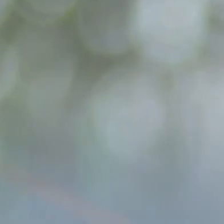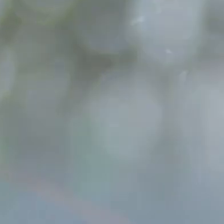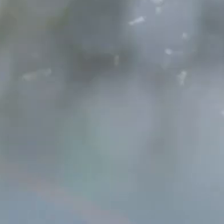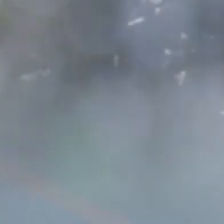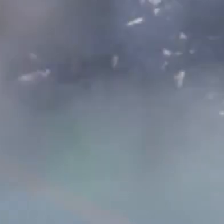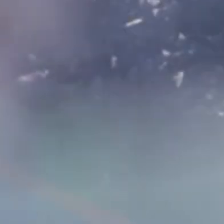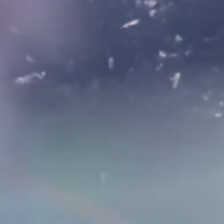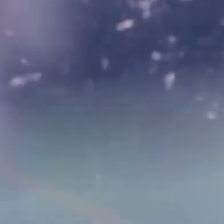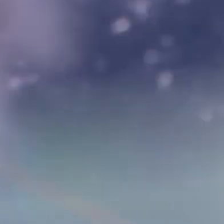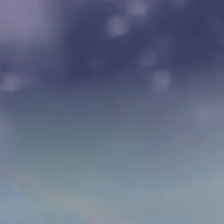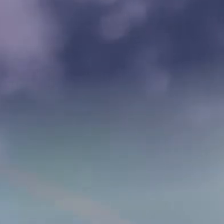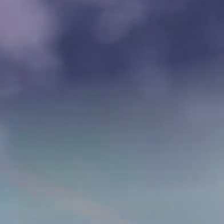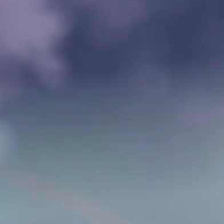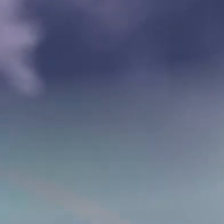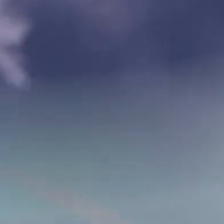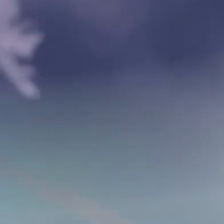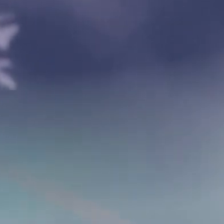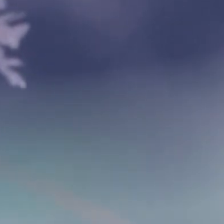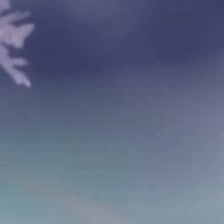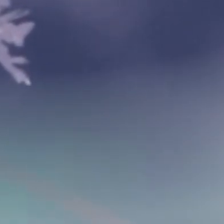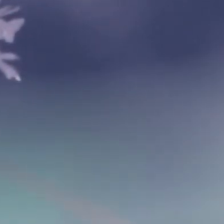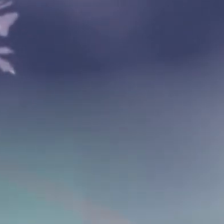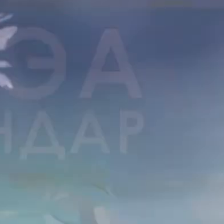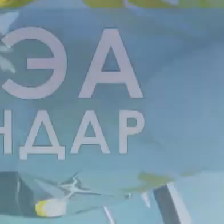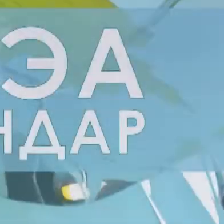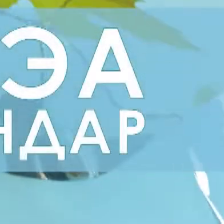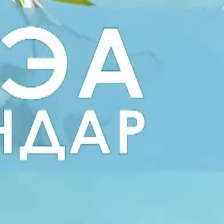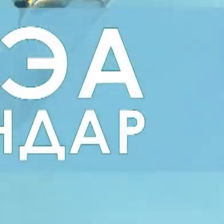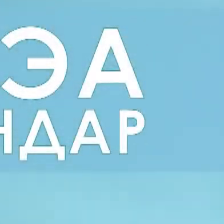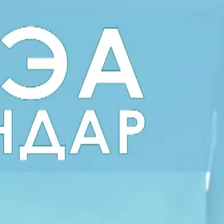лік, дык завідны сакавік, студзень мяце, ліпень заліе.